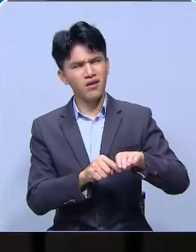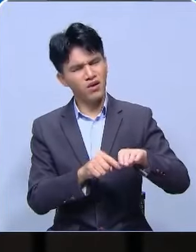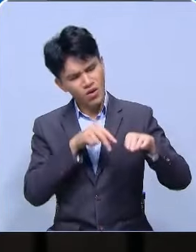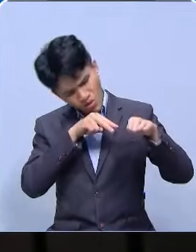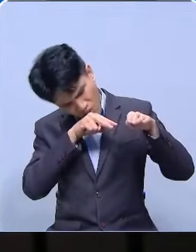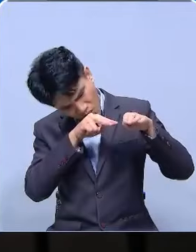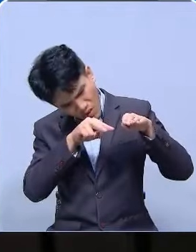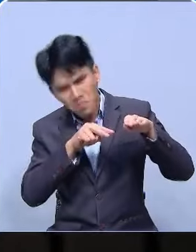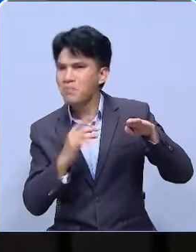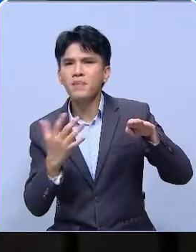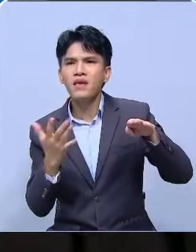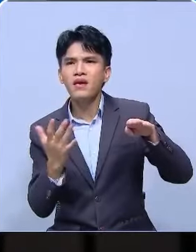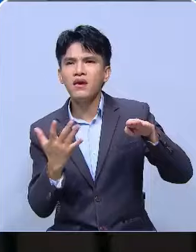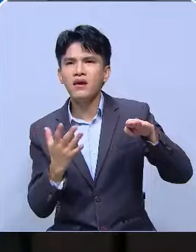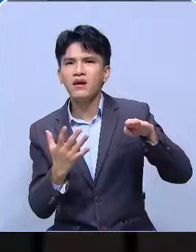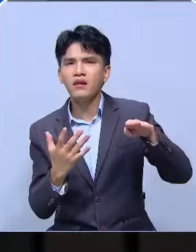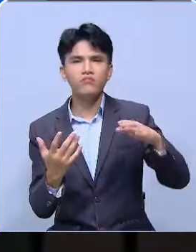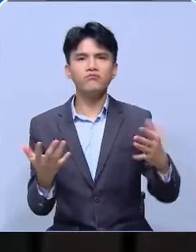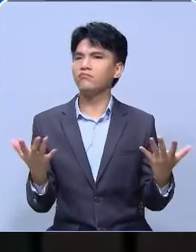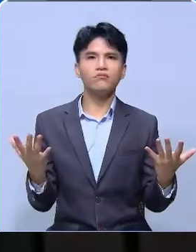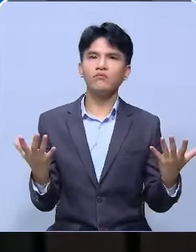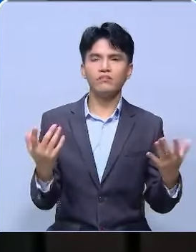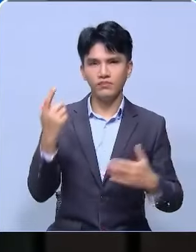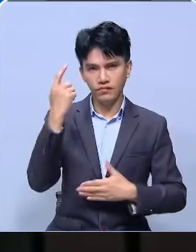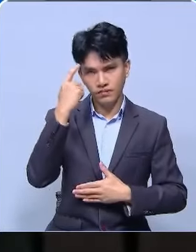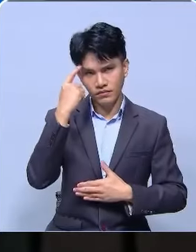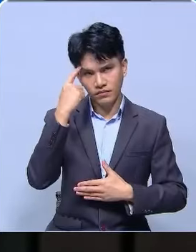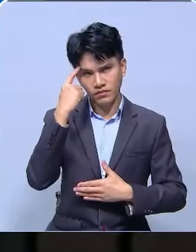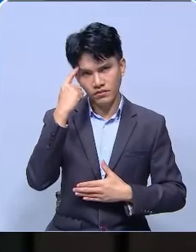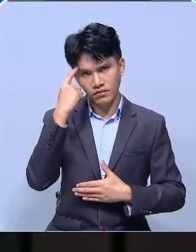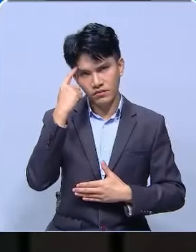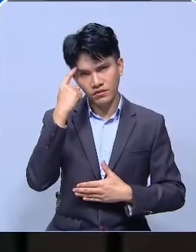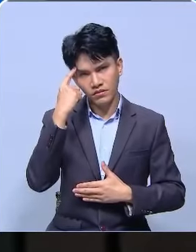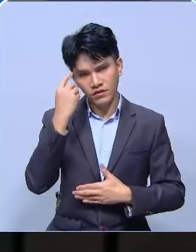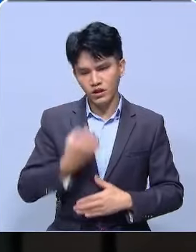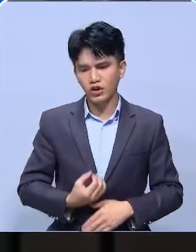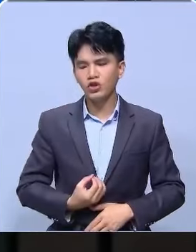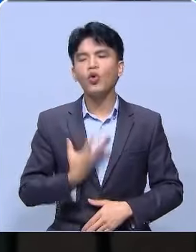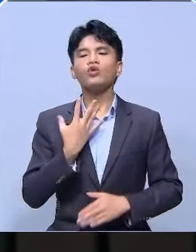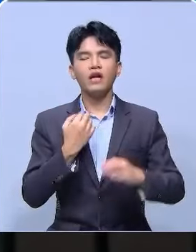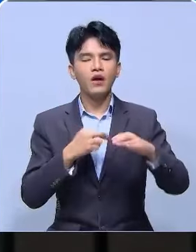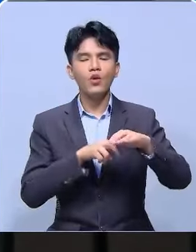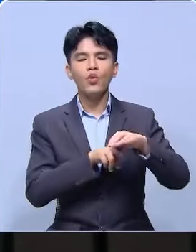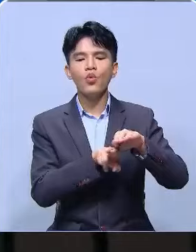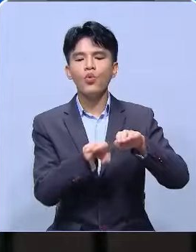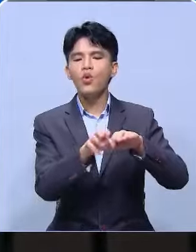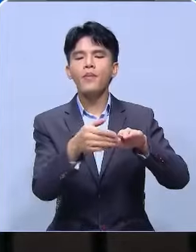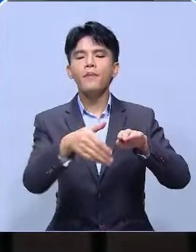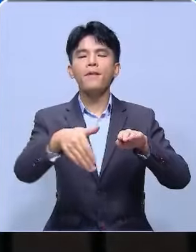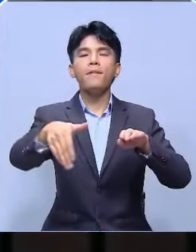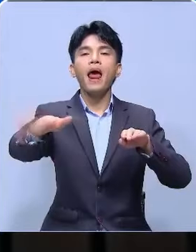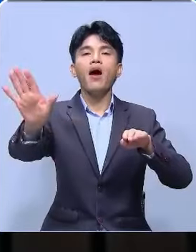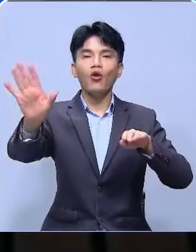ใต้รถใต้อะไรก็ไม่มีเลยก็เลยคิดว่าเออสงสัยมึงตกใจคนงูตกใจคนคนก็ตกใจต่างคนต่